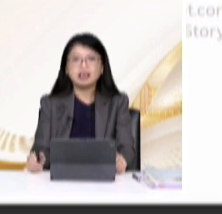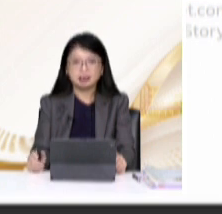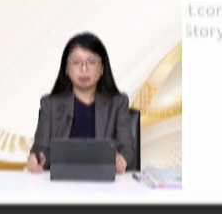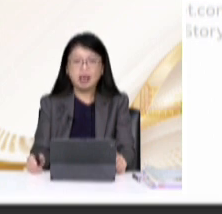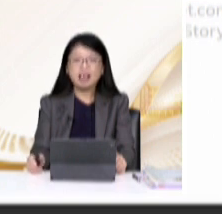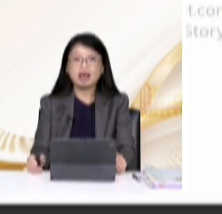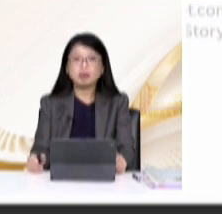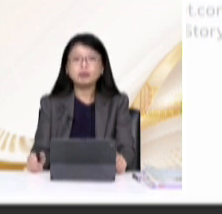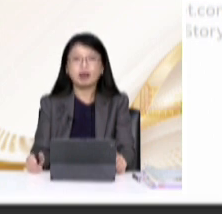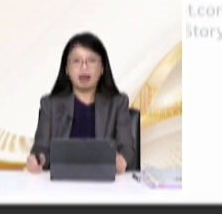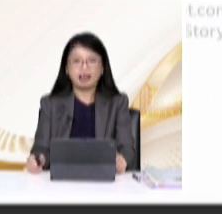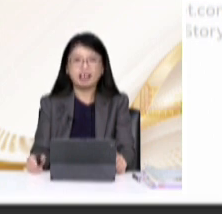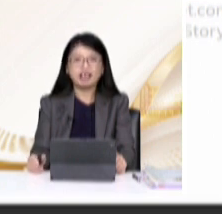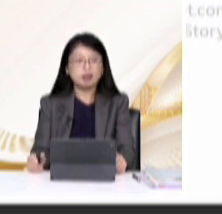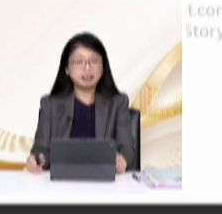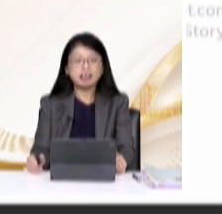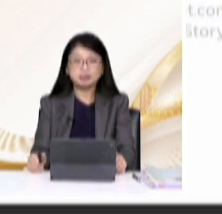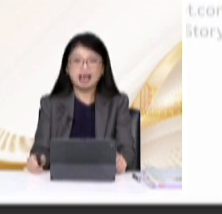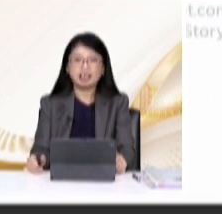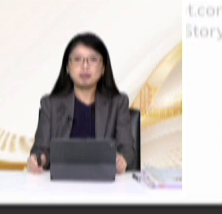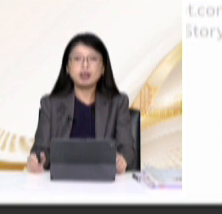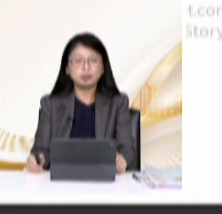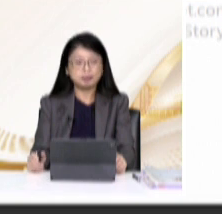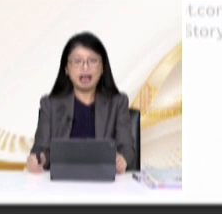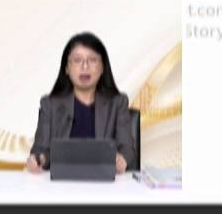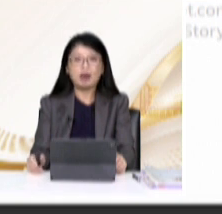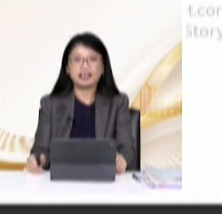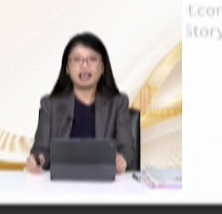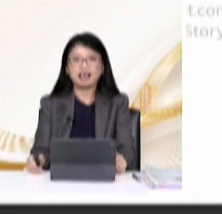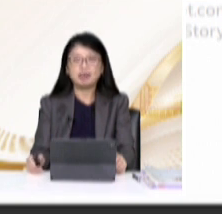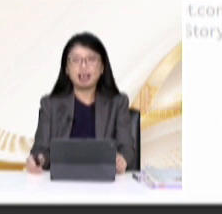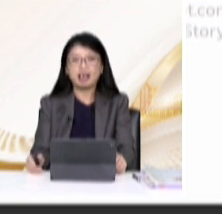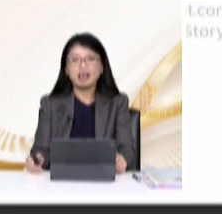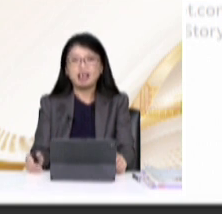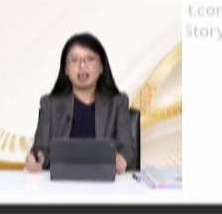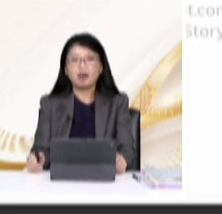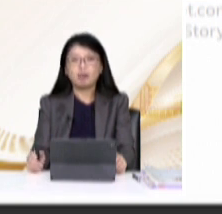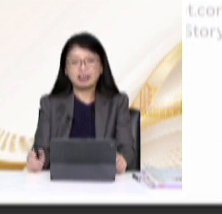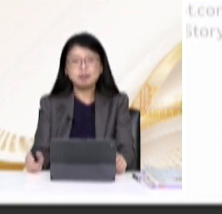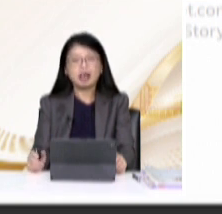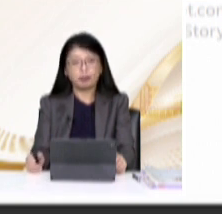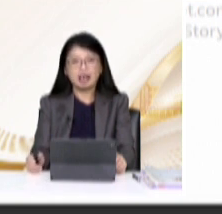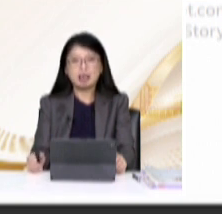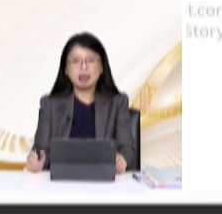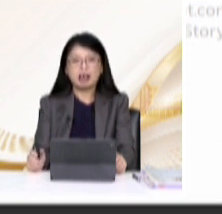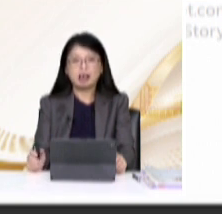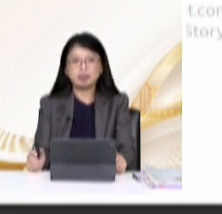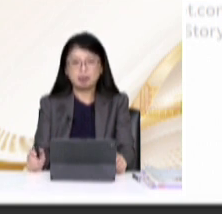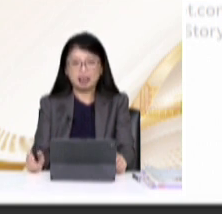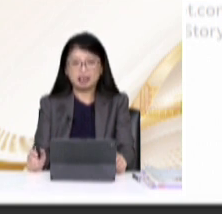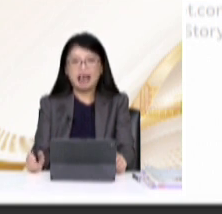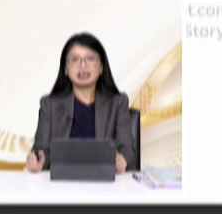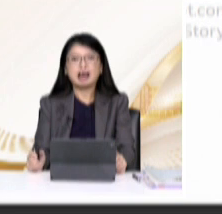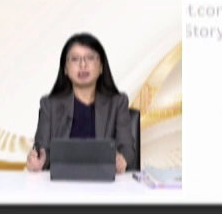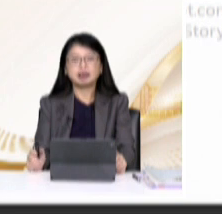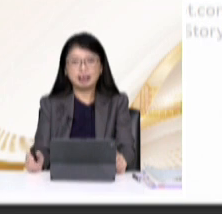าถือว่าผู้ถูกกล่าวหาเนี่ยได้รับแจ้งคำสั่งเนี่ยเมื่อครบ15วันนะคะนับแต่วันที่ปรากฏในห